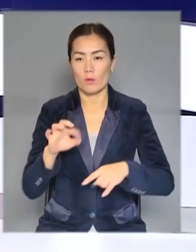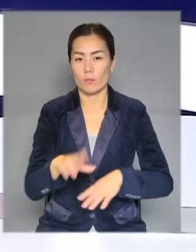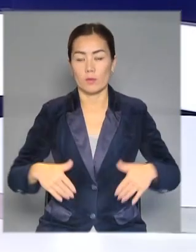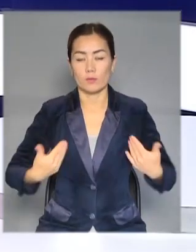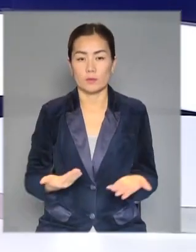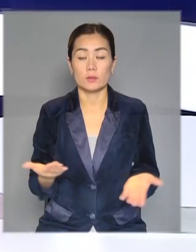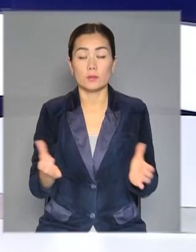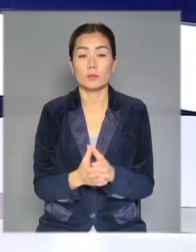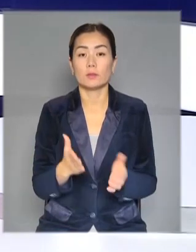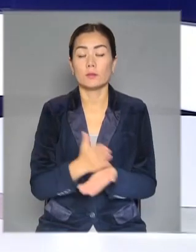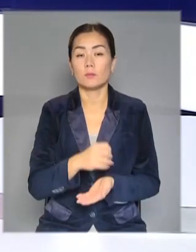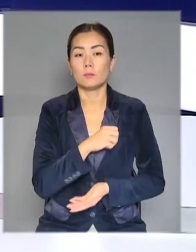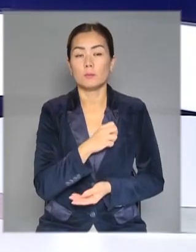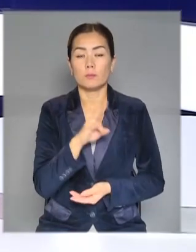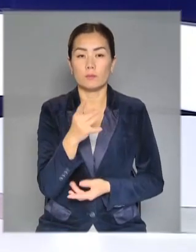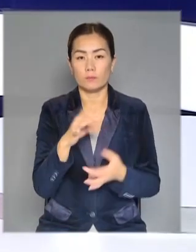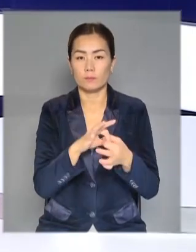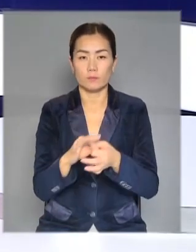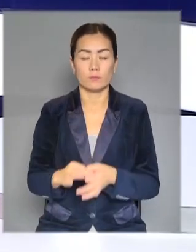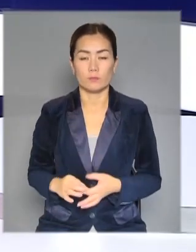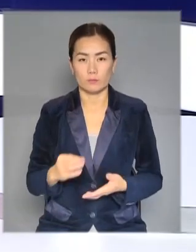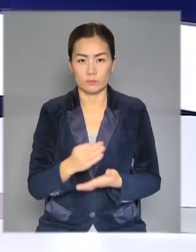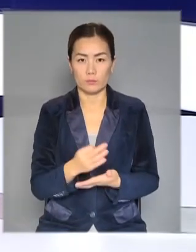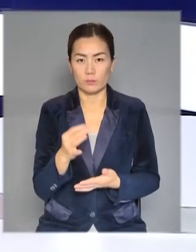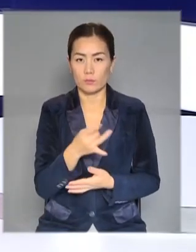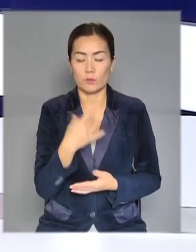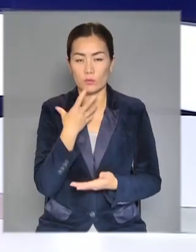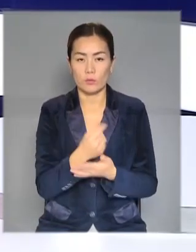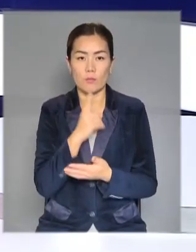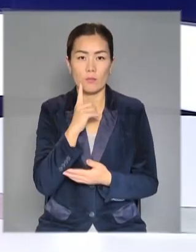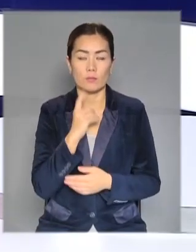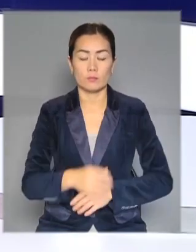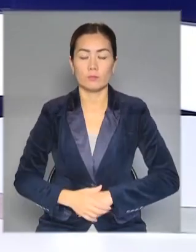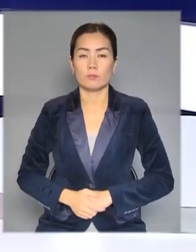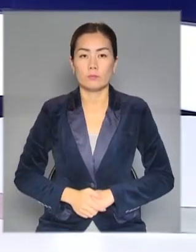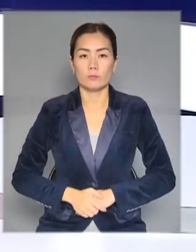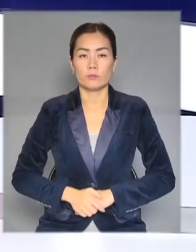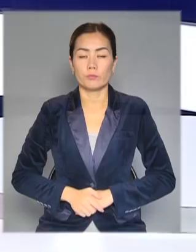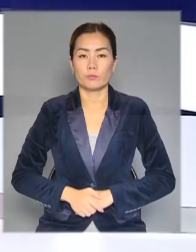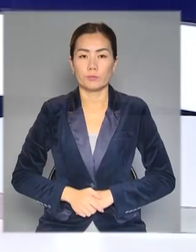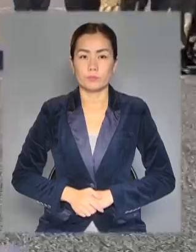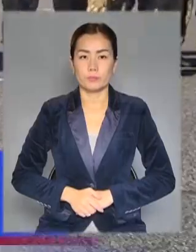областного совета ветеранов, представители этнокультурных объединений и родные молодых бойцов.